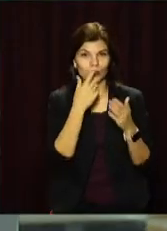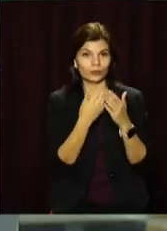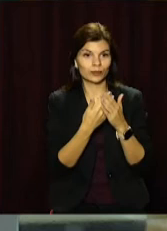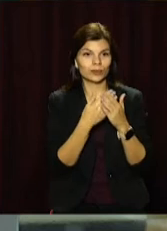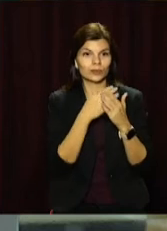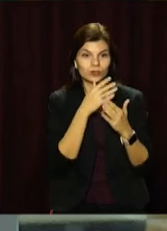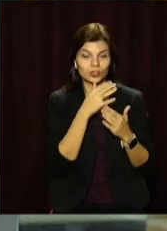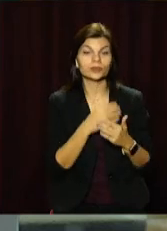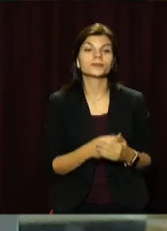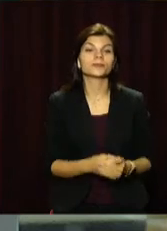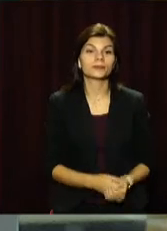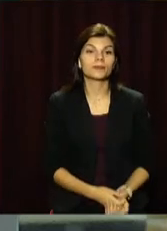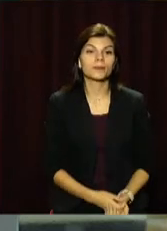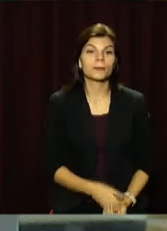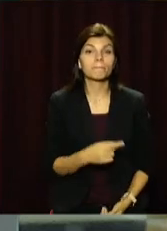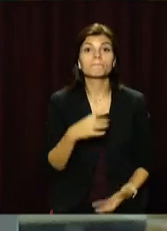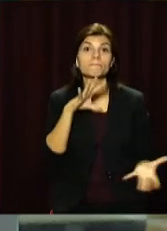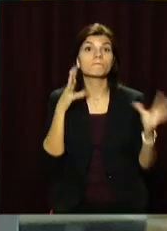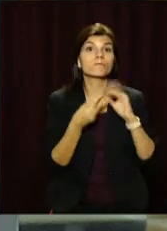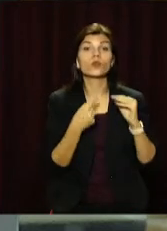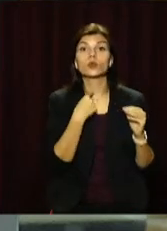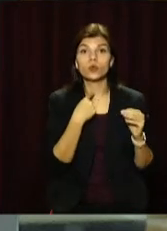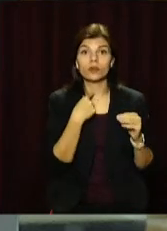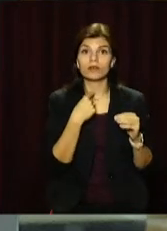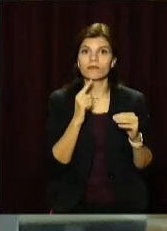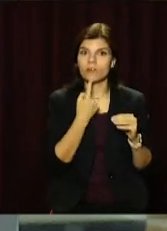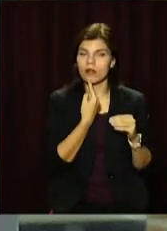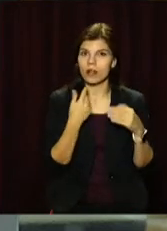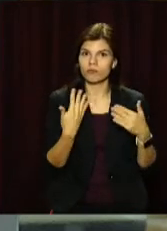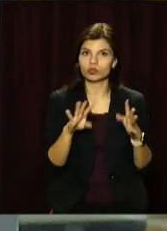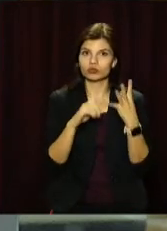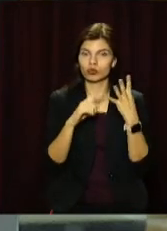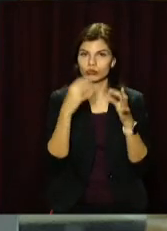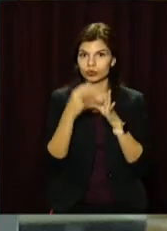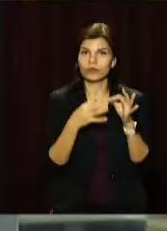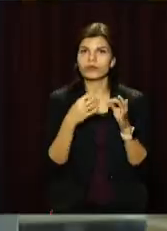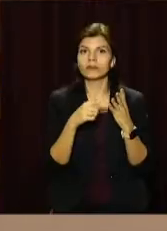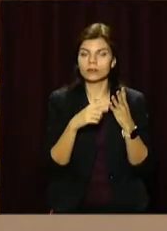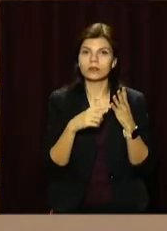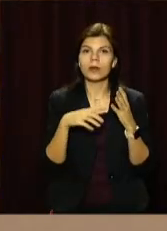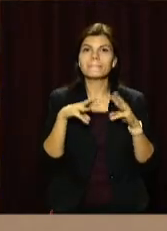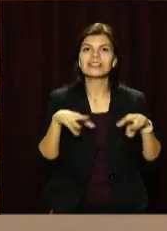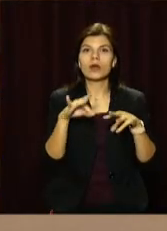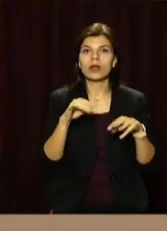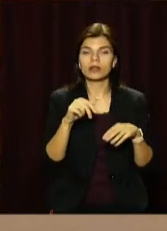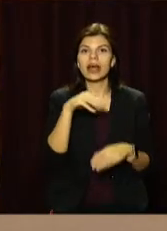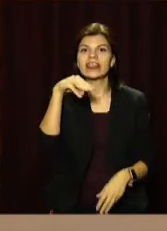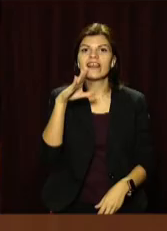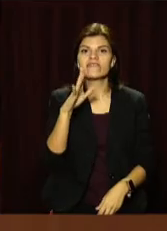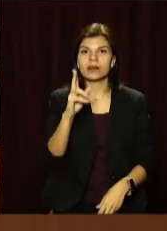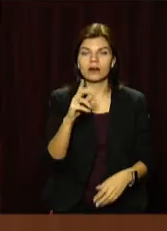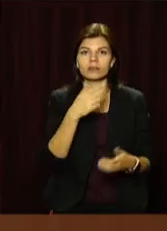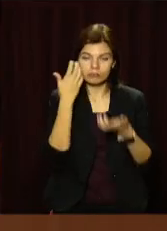Підрахунок голосів просувається важко. Четверту добу в приміщенні Дніпровської міської ради ТВК опрацьовує протоколи та